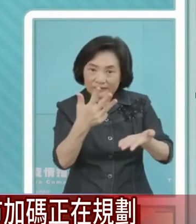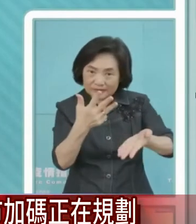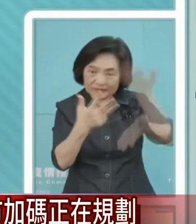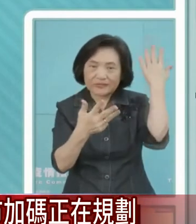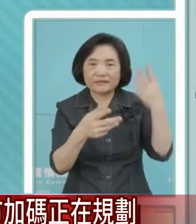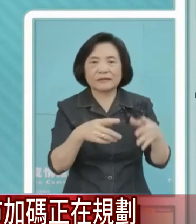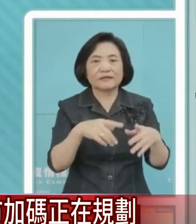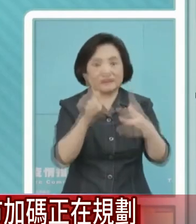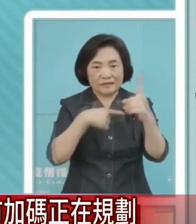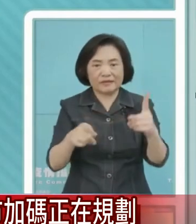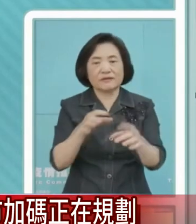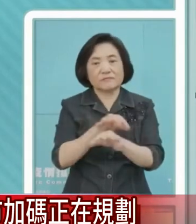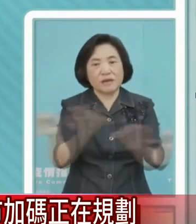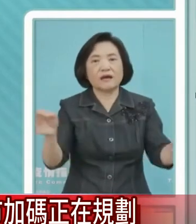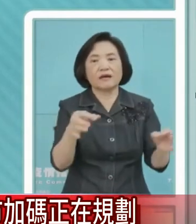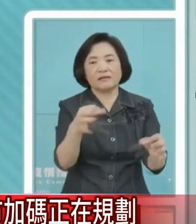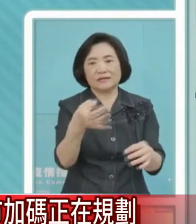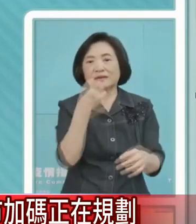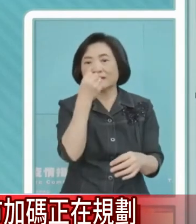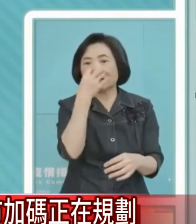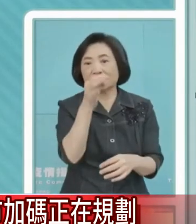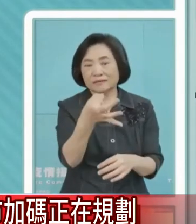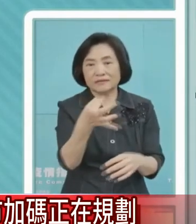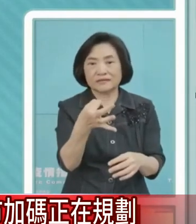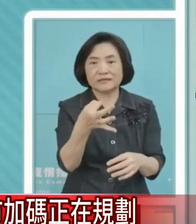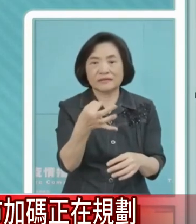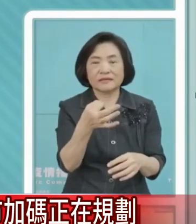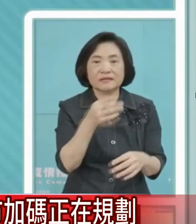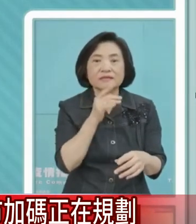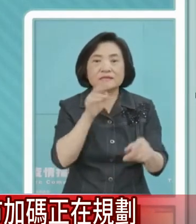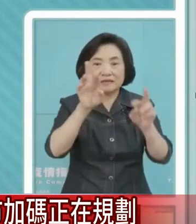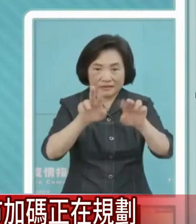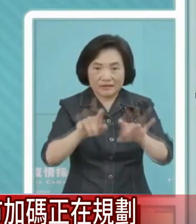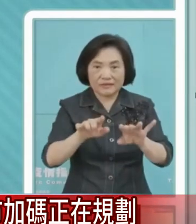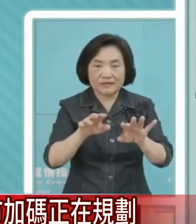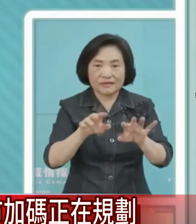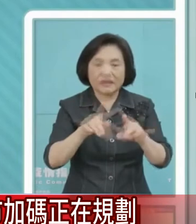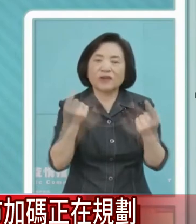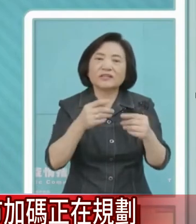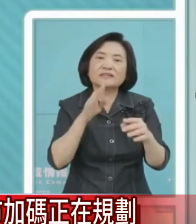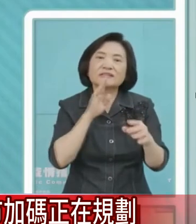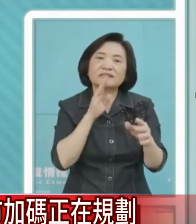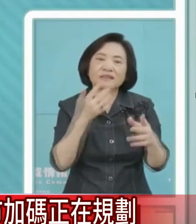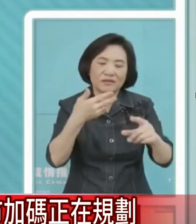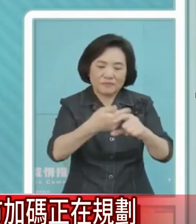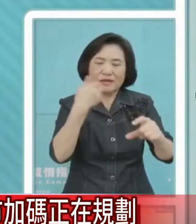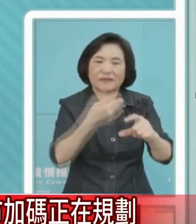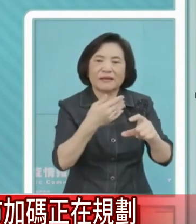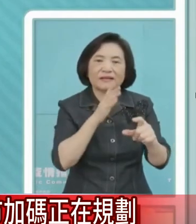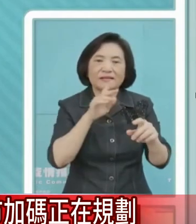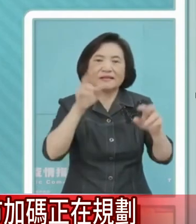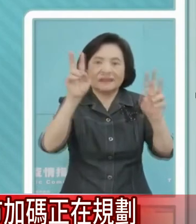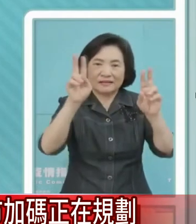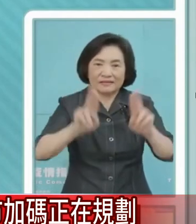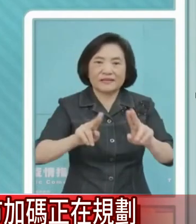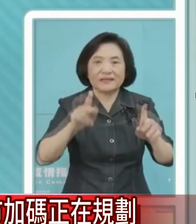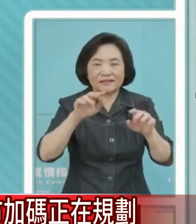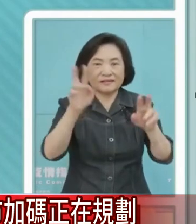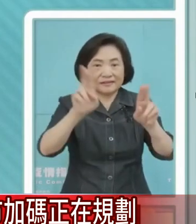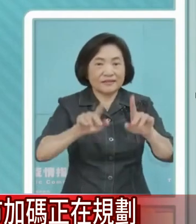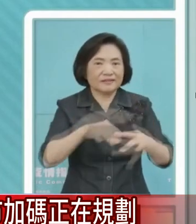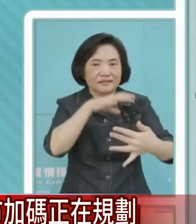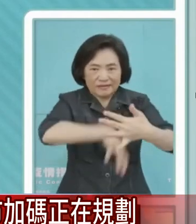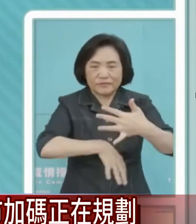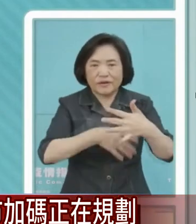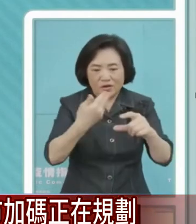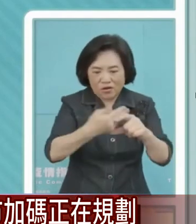人5000元港币啊，但是它是用电子支付哦，有八达通、支付宝、Tap and Go 跟